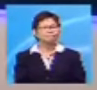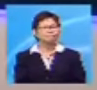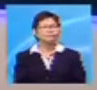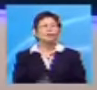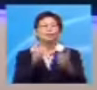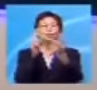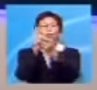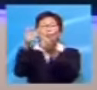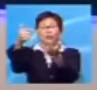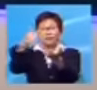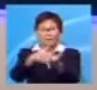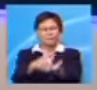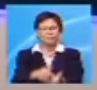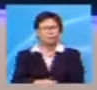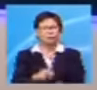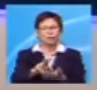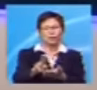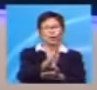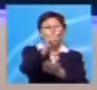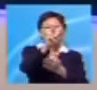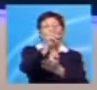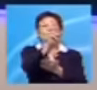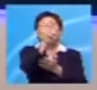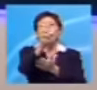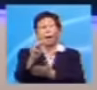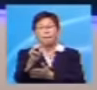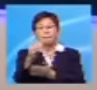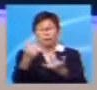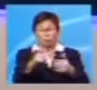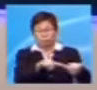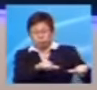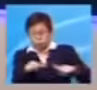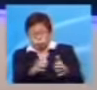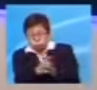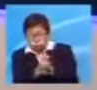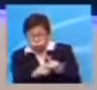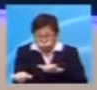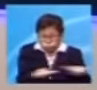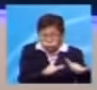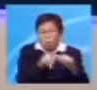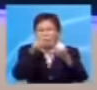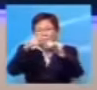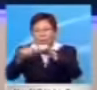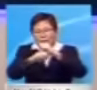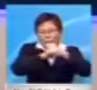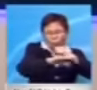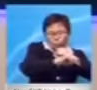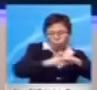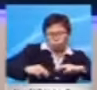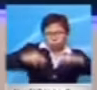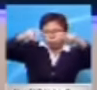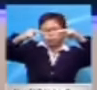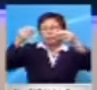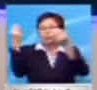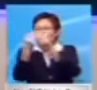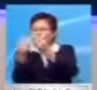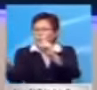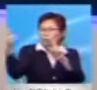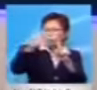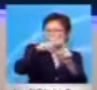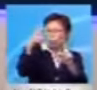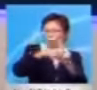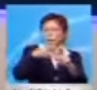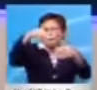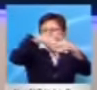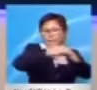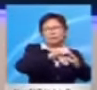baik bertemu kembali Universiti Malaya Um melaksanakan pelbagai promosi untuk kan jumlah permohonan bagi kemasukan